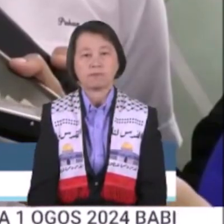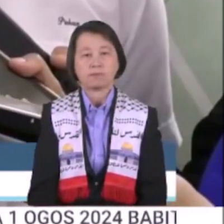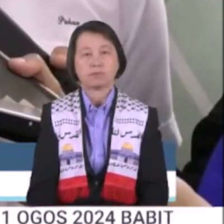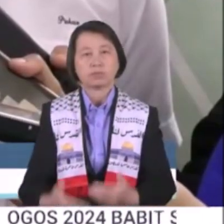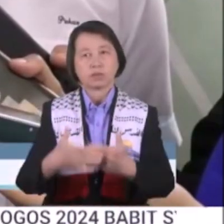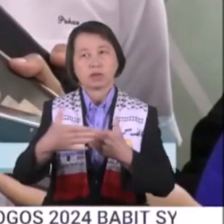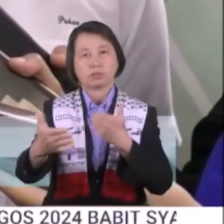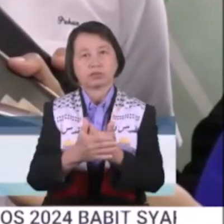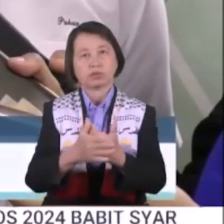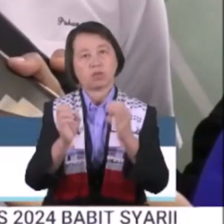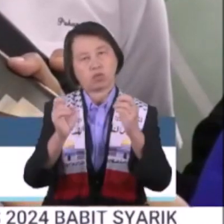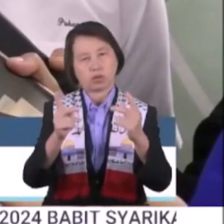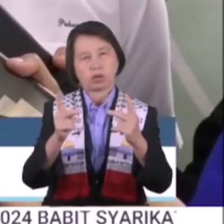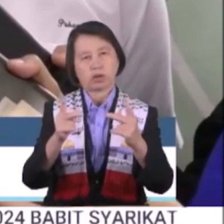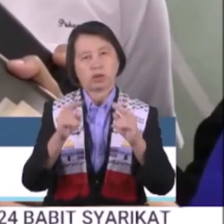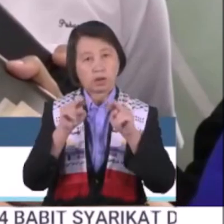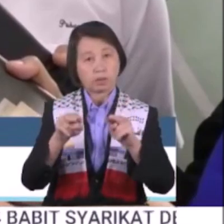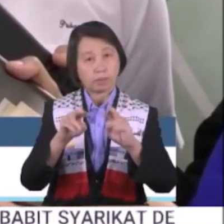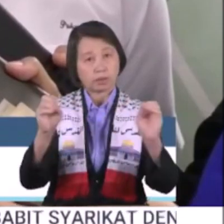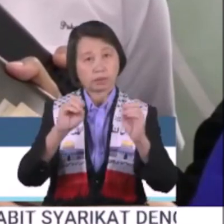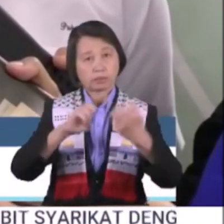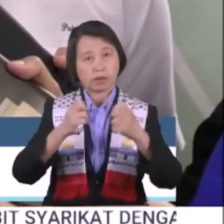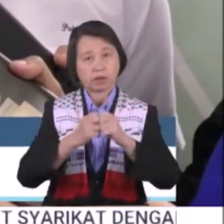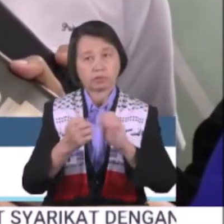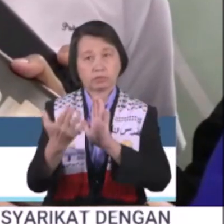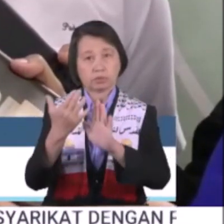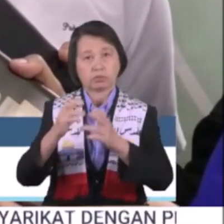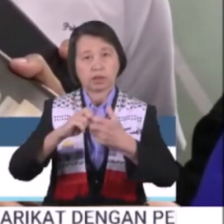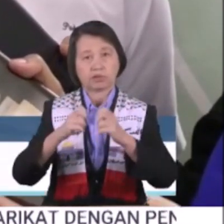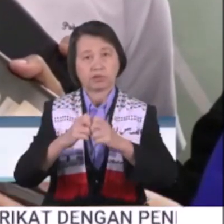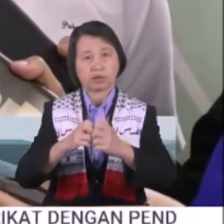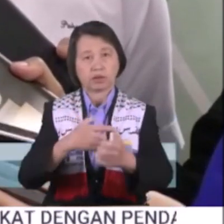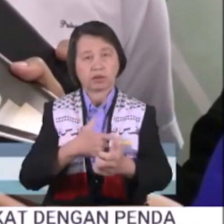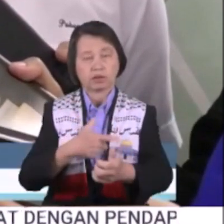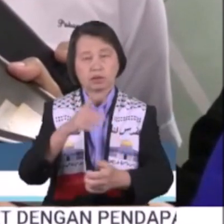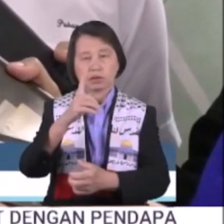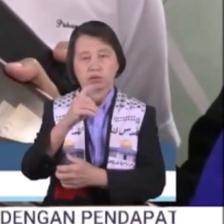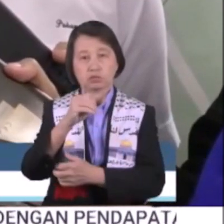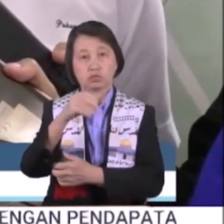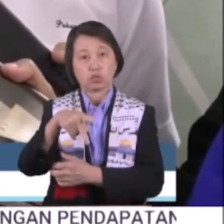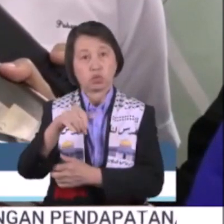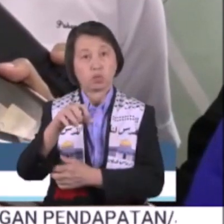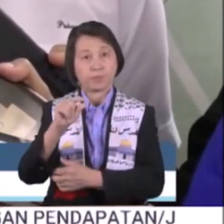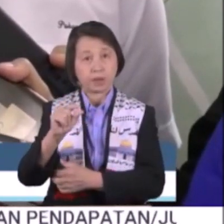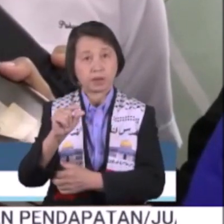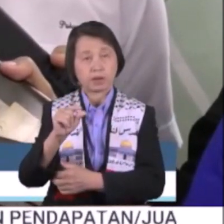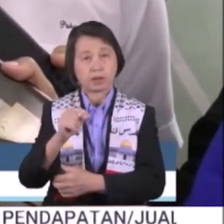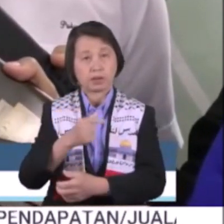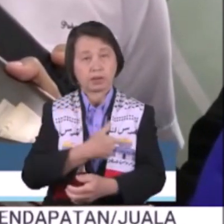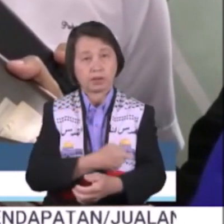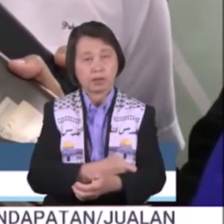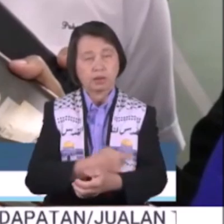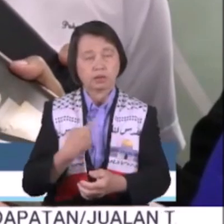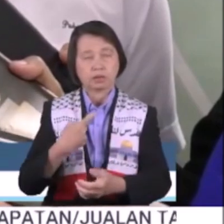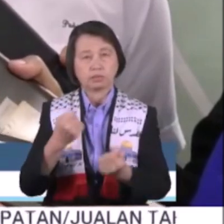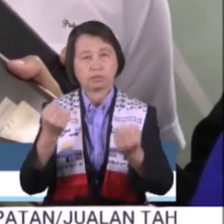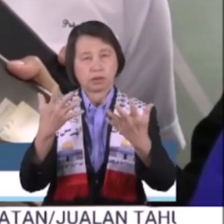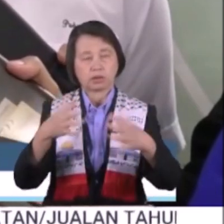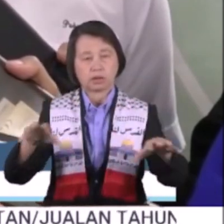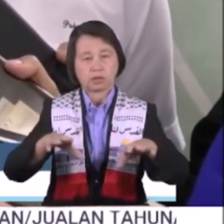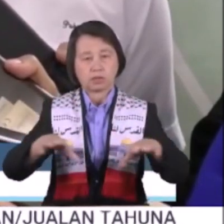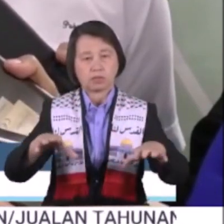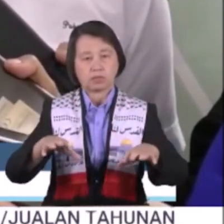So far so good, nampak kita tak ada masalah berdepan dengan isu doping dan kesedaran yang sangat tinggi, dan memang kita laksanakan banyak